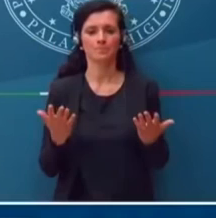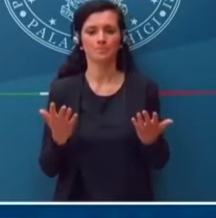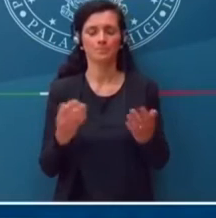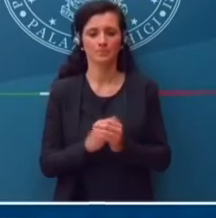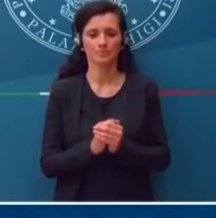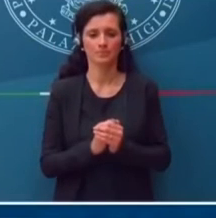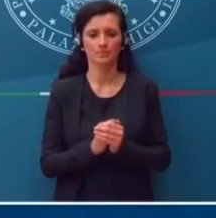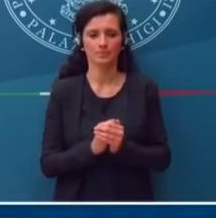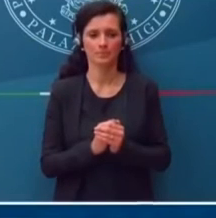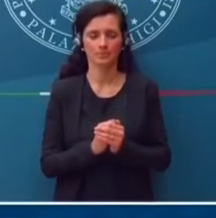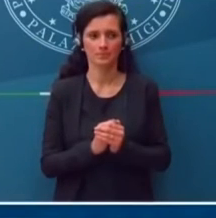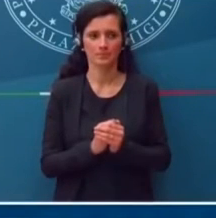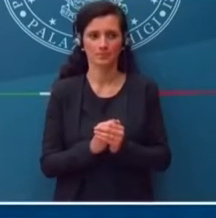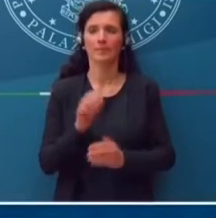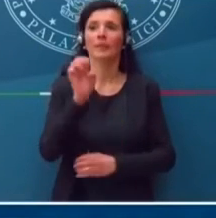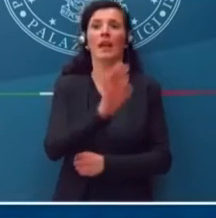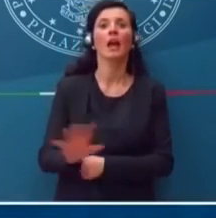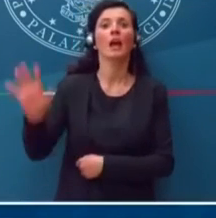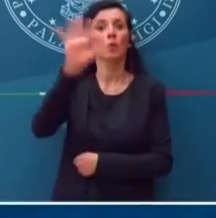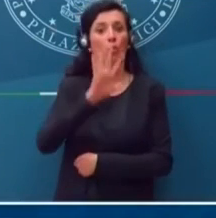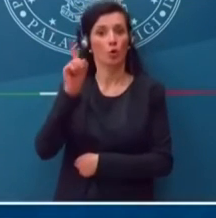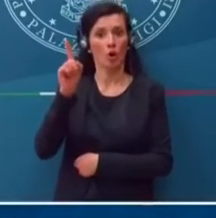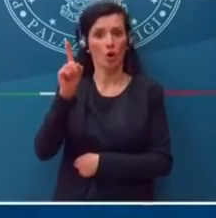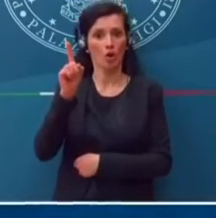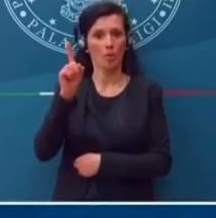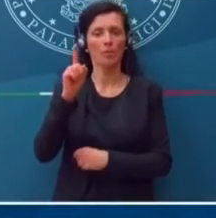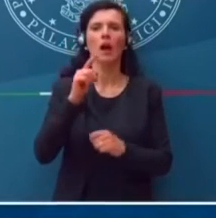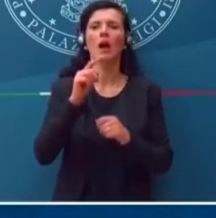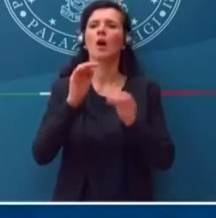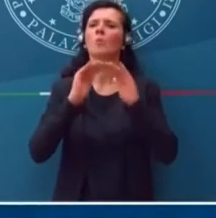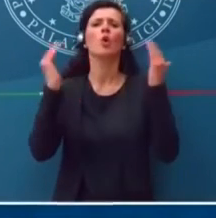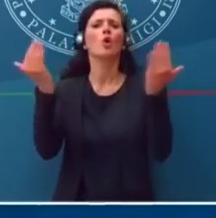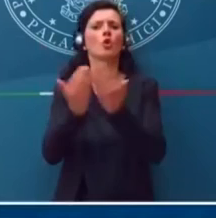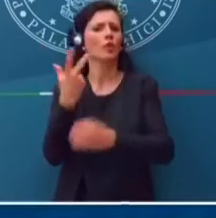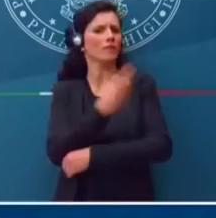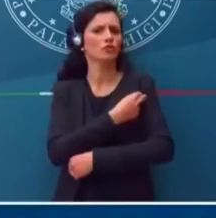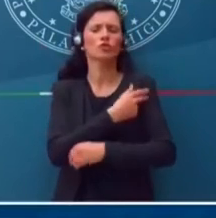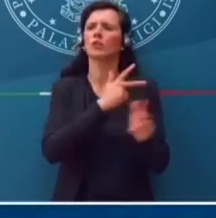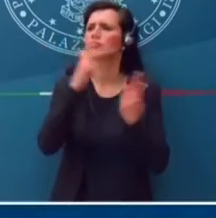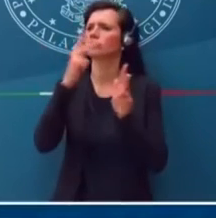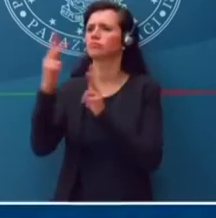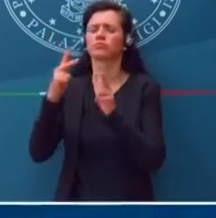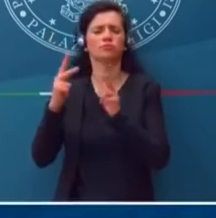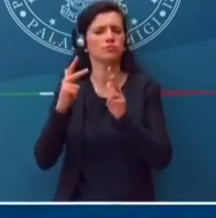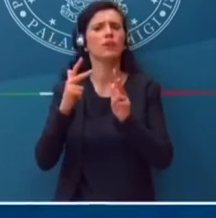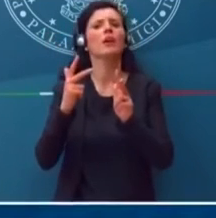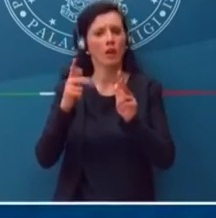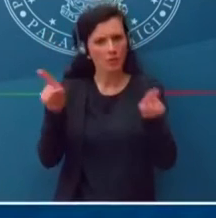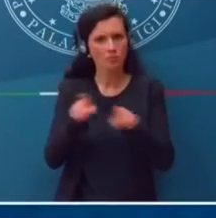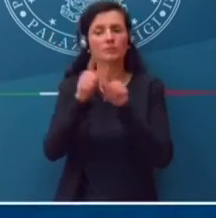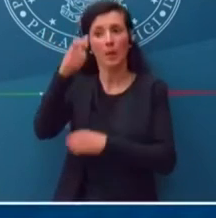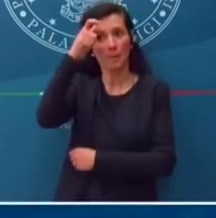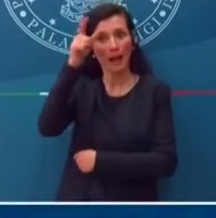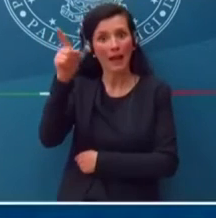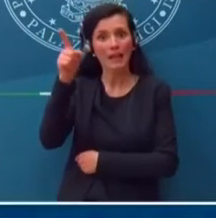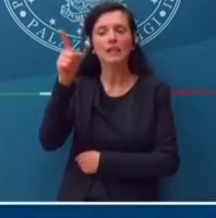Le esportazioni, l'Europa esporta vaccini a tutto il mondo, anche a paesi che non permettono